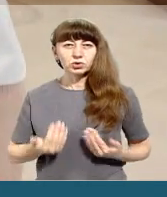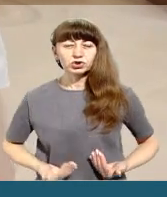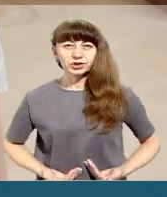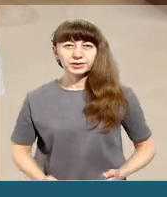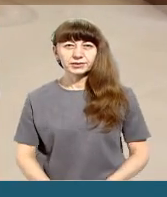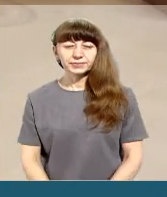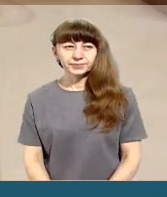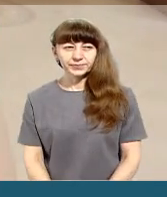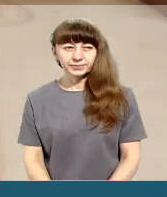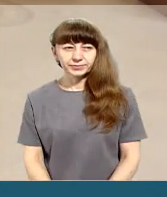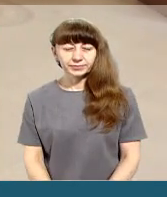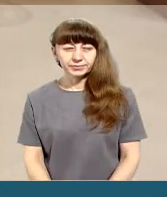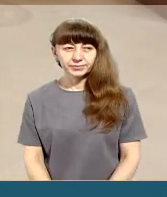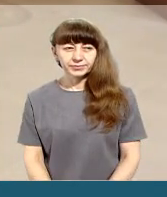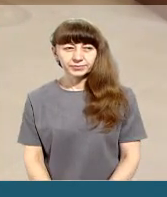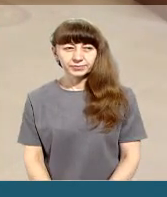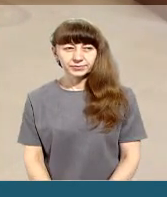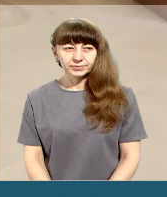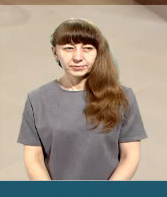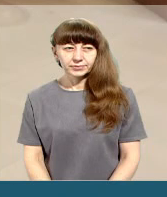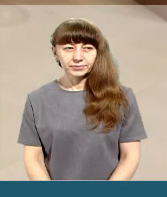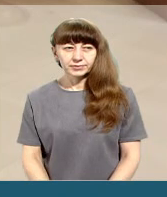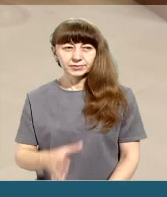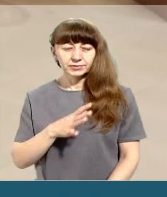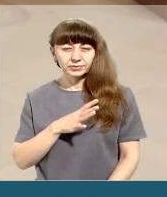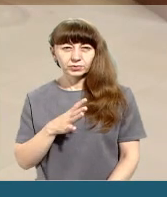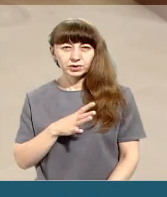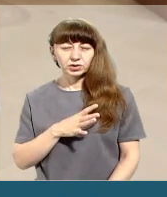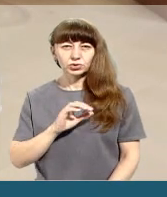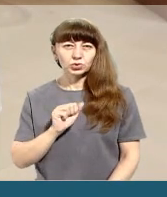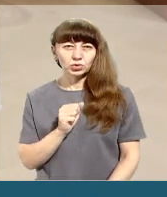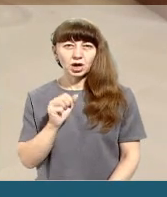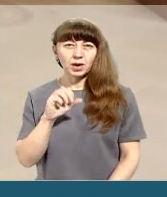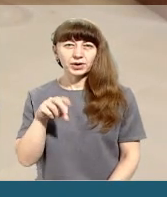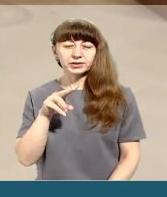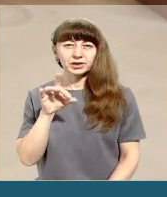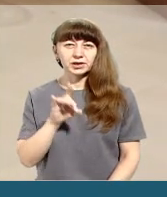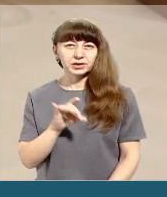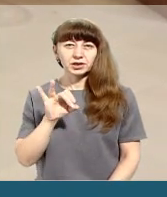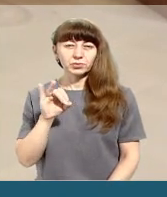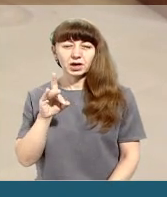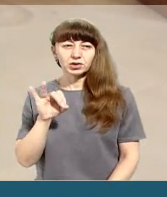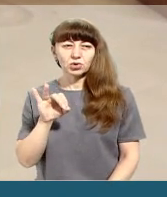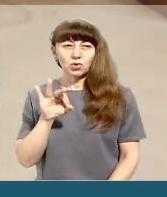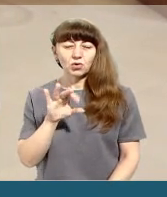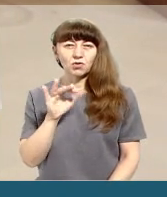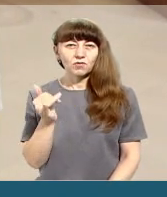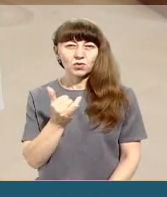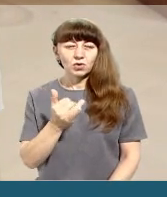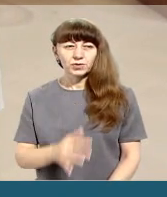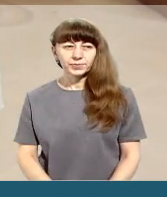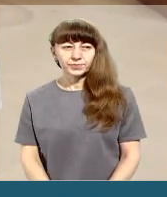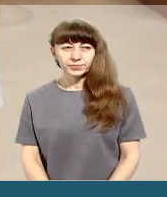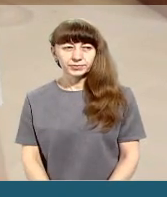байланысты Амангелді Иманов оны Торғайда 7-ші ауылға мұғалім қылып орналастырған екен. Атам